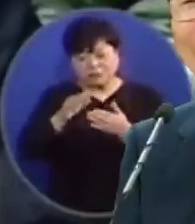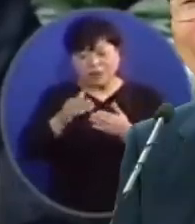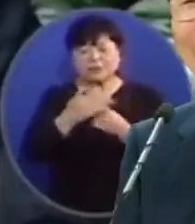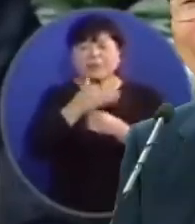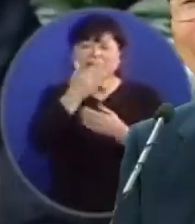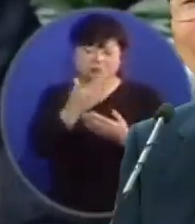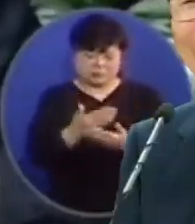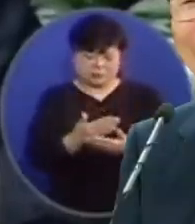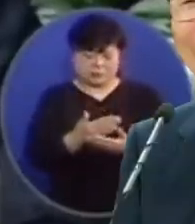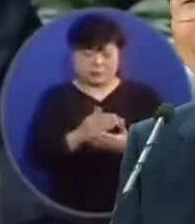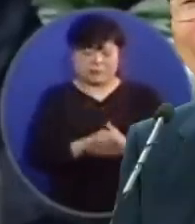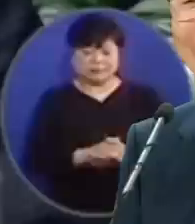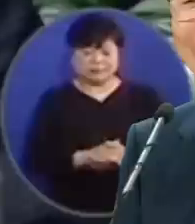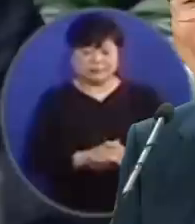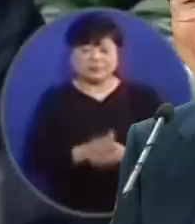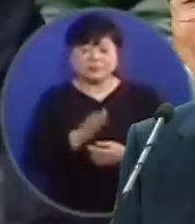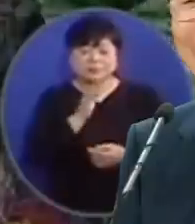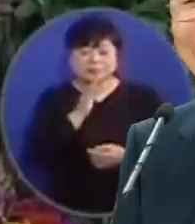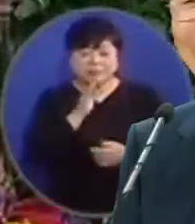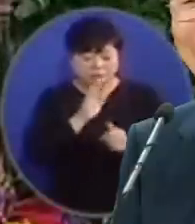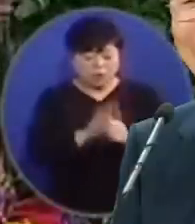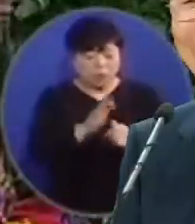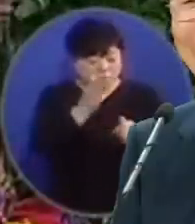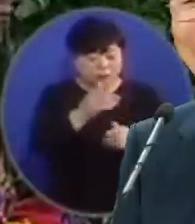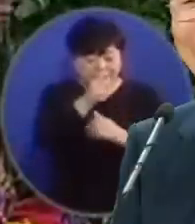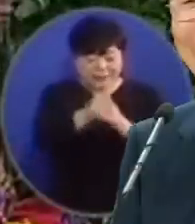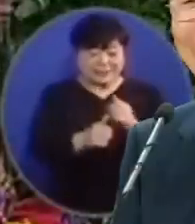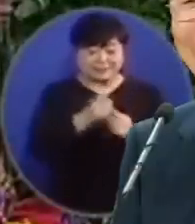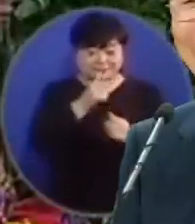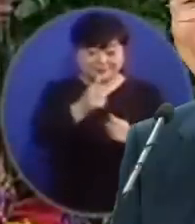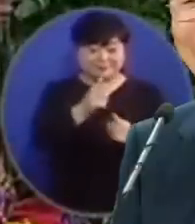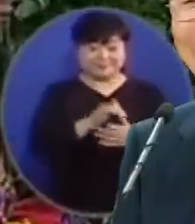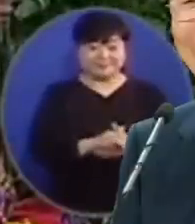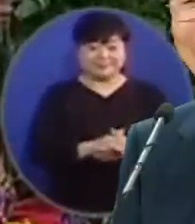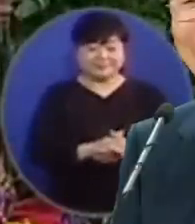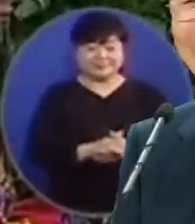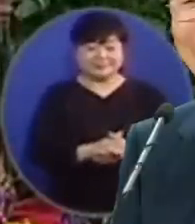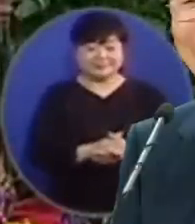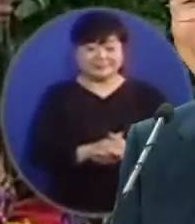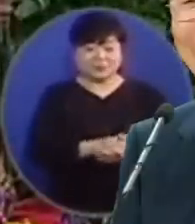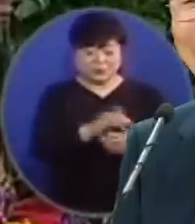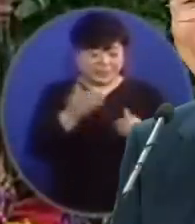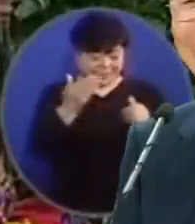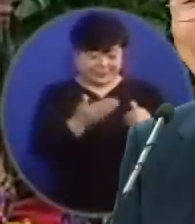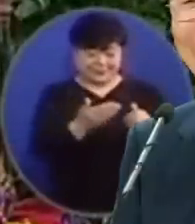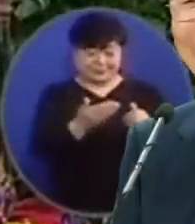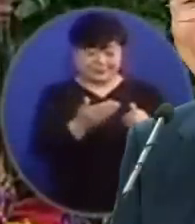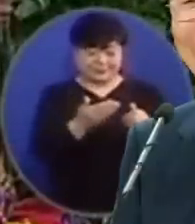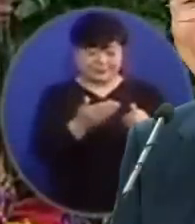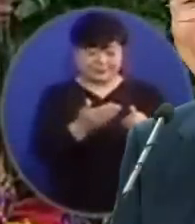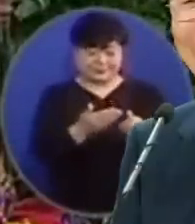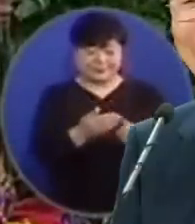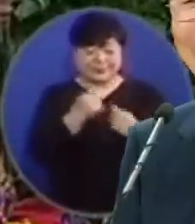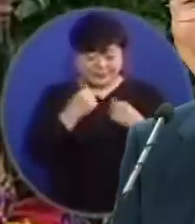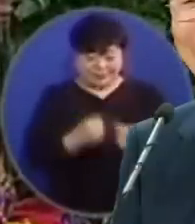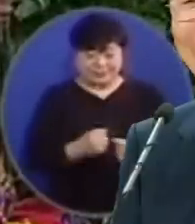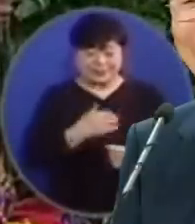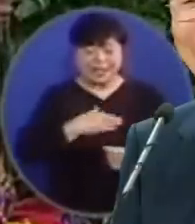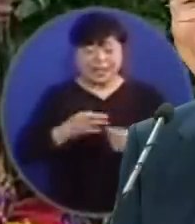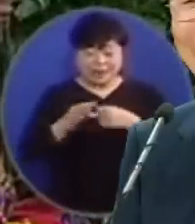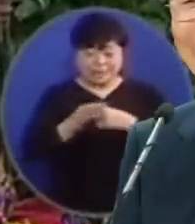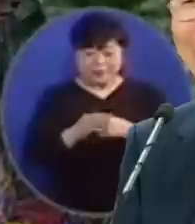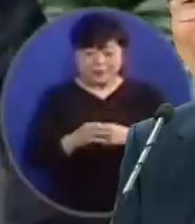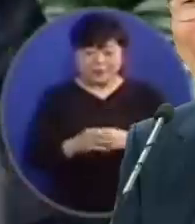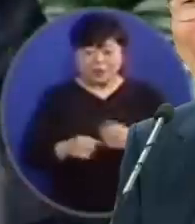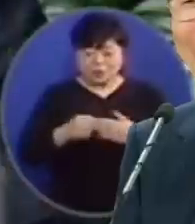보십시오. 참으로 너를 도와주려는 하나님이 우리에게 계신 것을 알면 얼마나